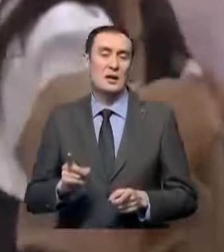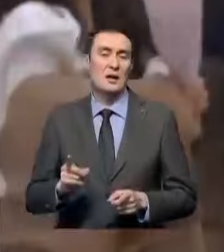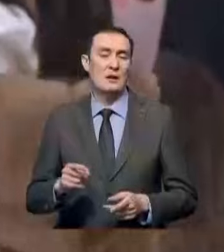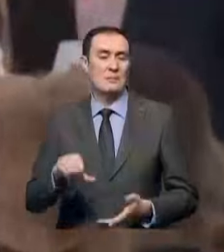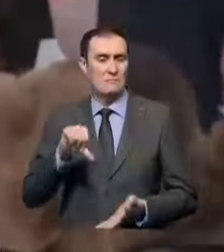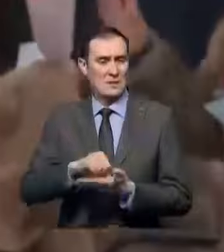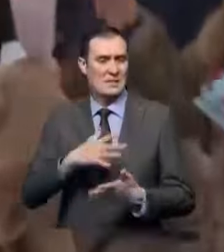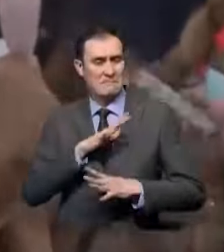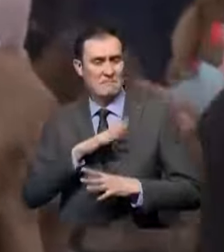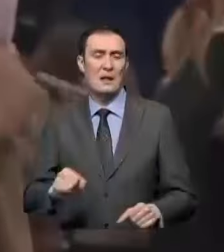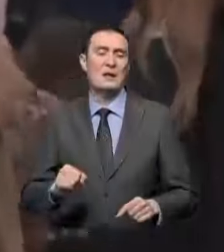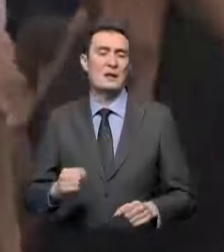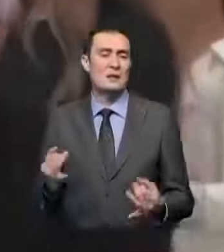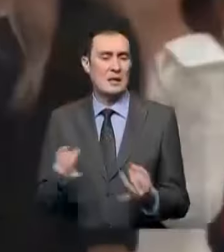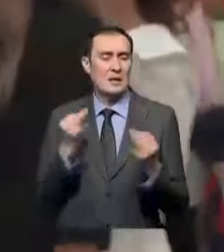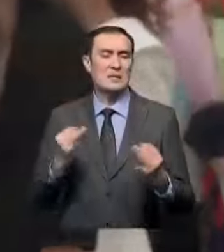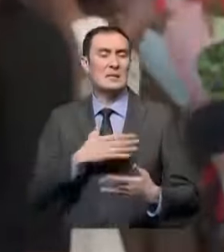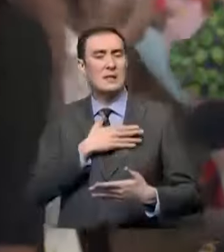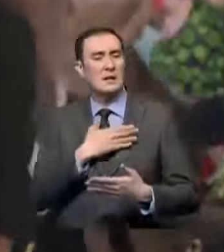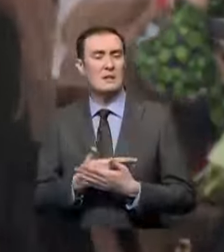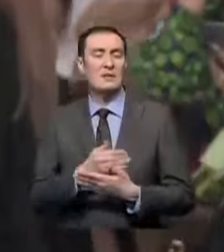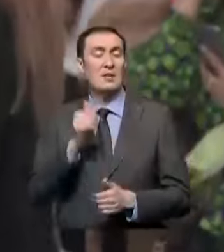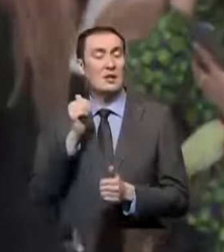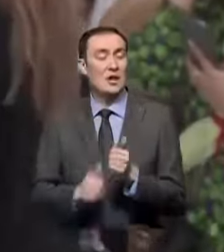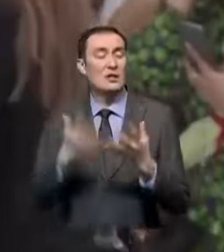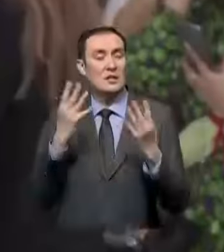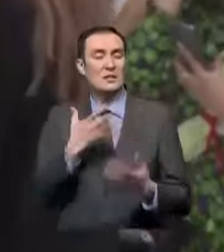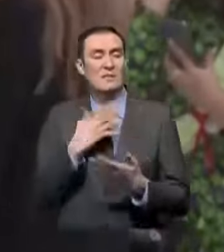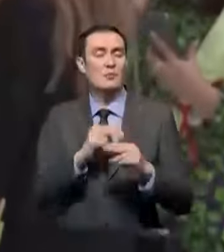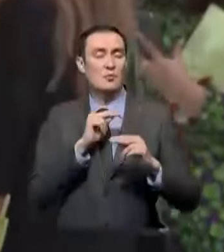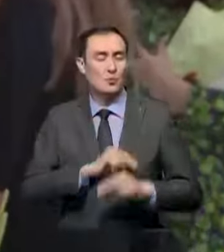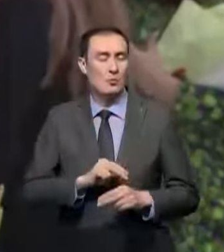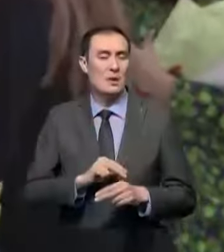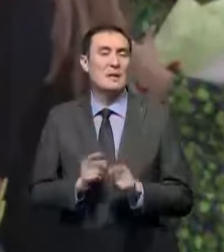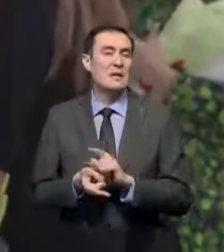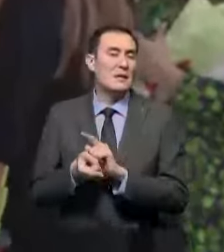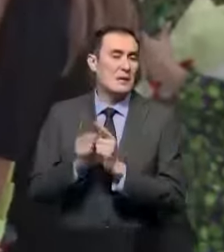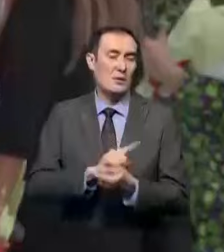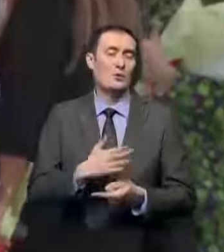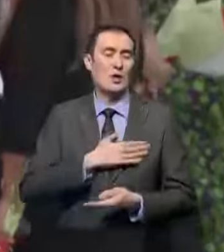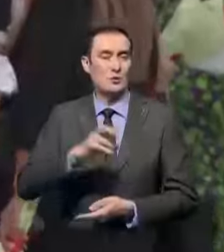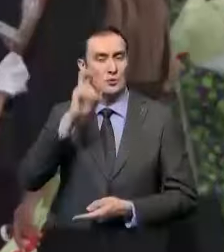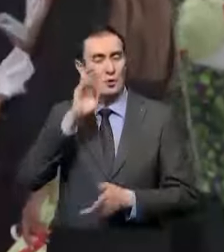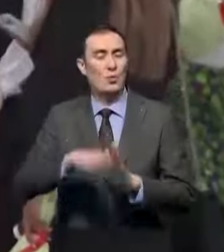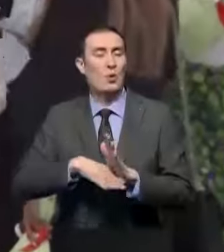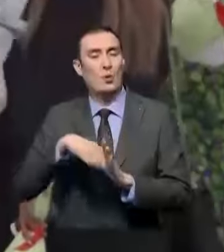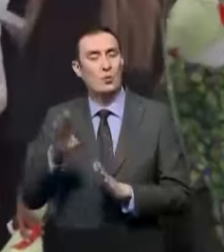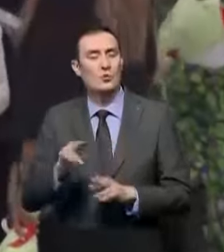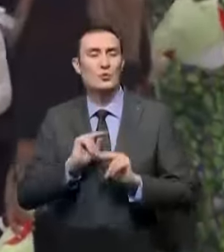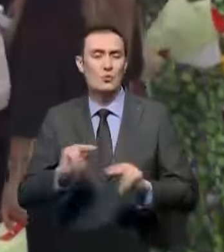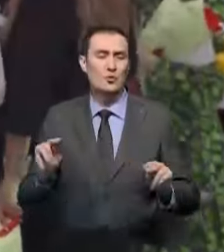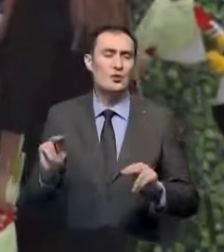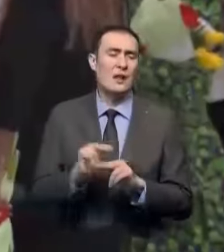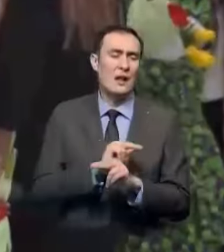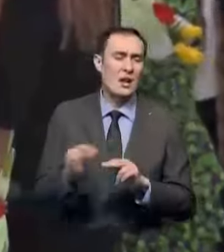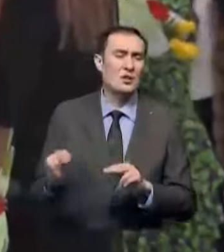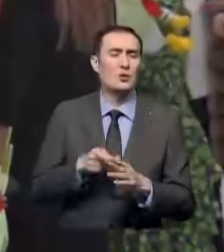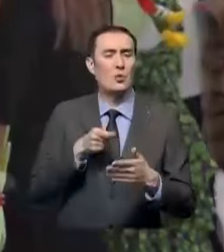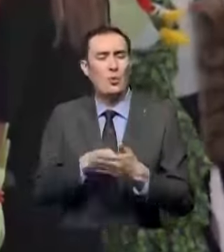Они смелые, креативные, инициативные. И каждый день своим трудом они делают нашу страну чуточку лучше. Учат, лечат,